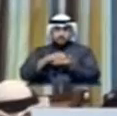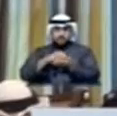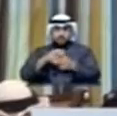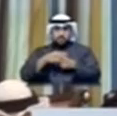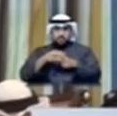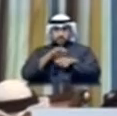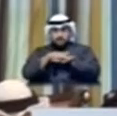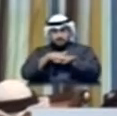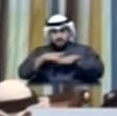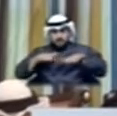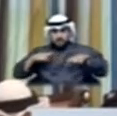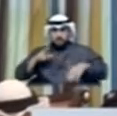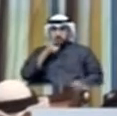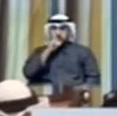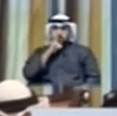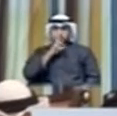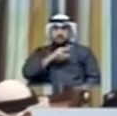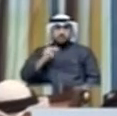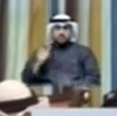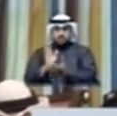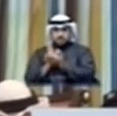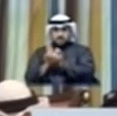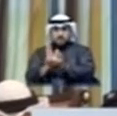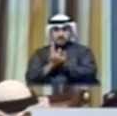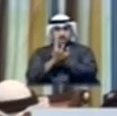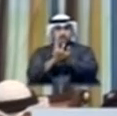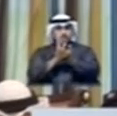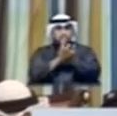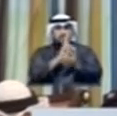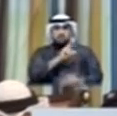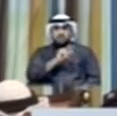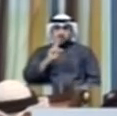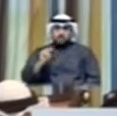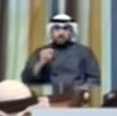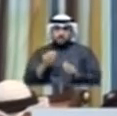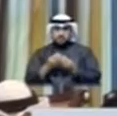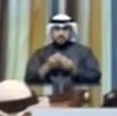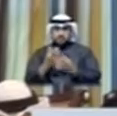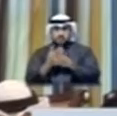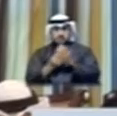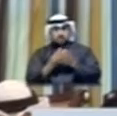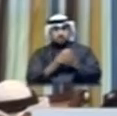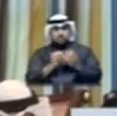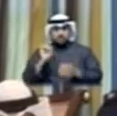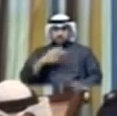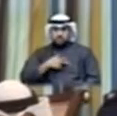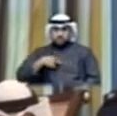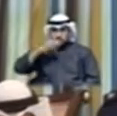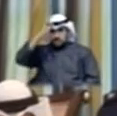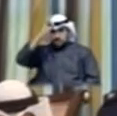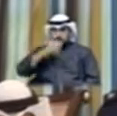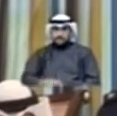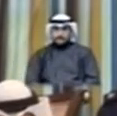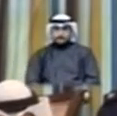شاء الله نشوف التكريم وهاللقاط طيب لتكريم بنات وأولاد رجال